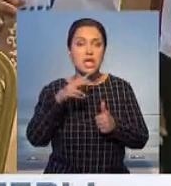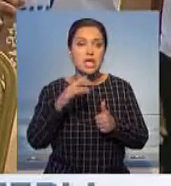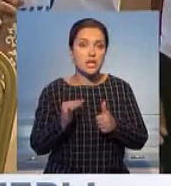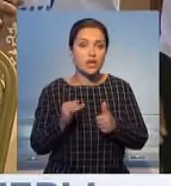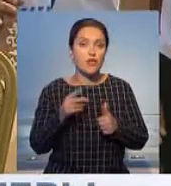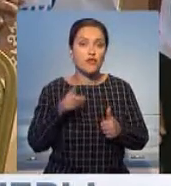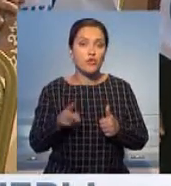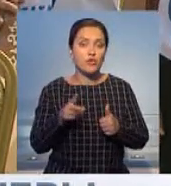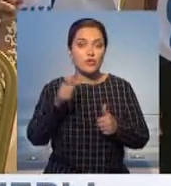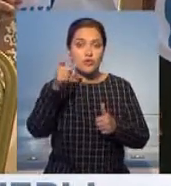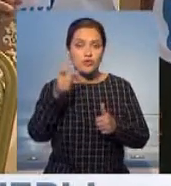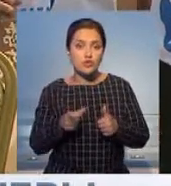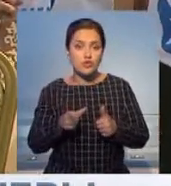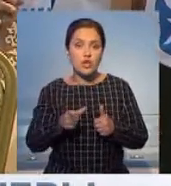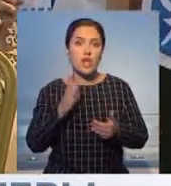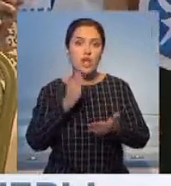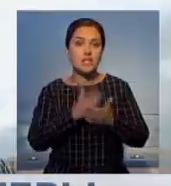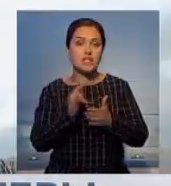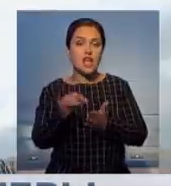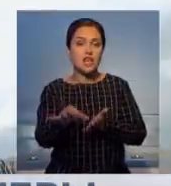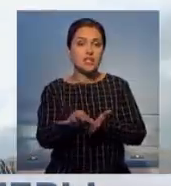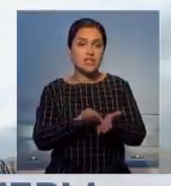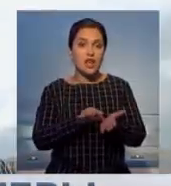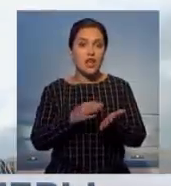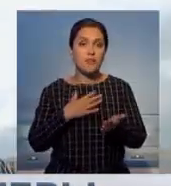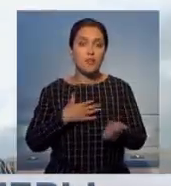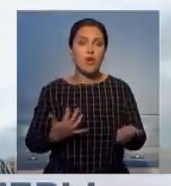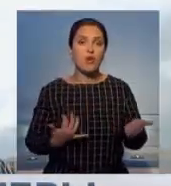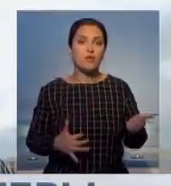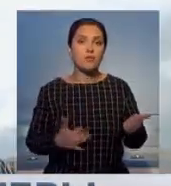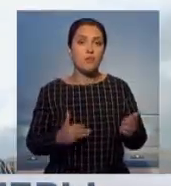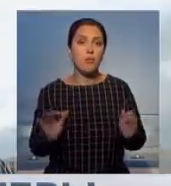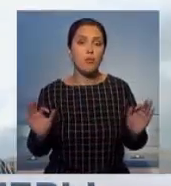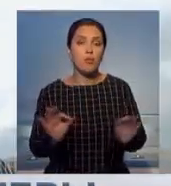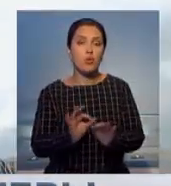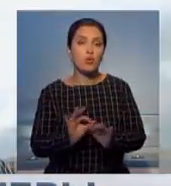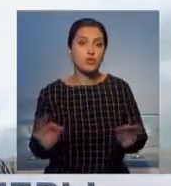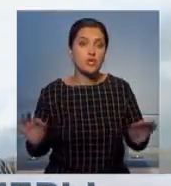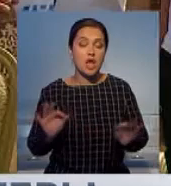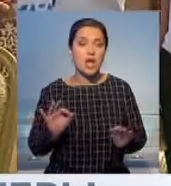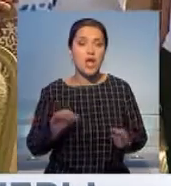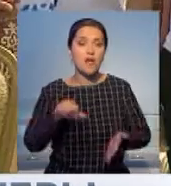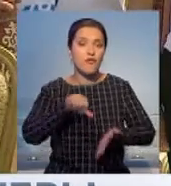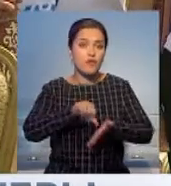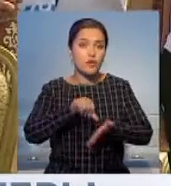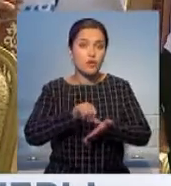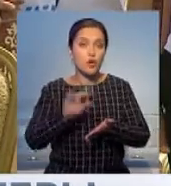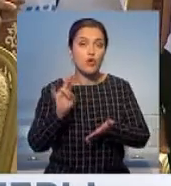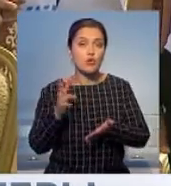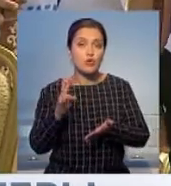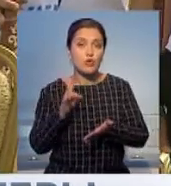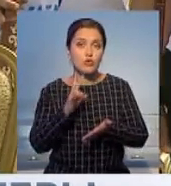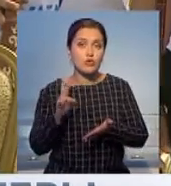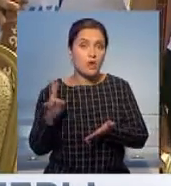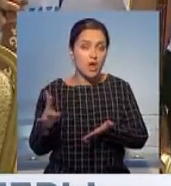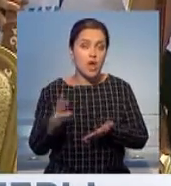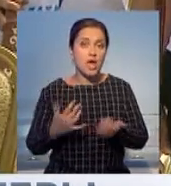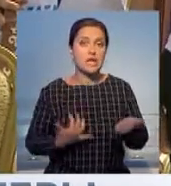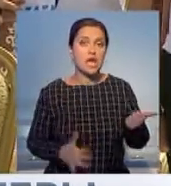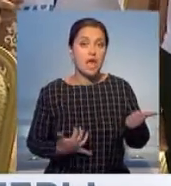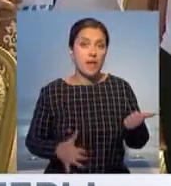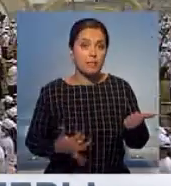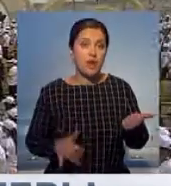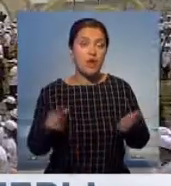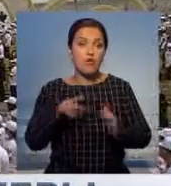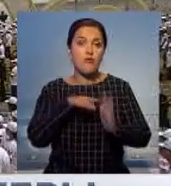больше 2000 человек одномоментно сыграли знаменитые кюи. Во время своей речи Нурсултан Назарбаев отметил, что Дамбра – это